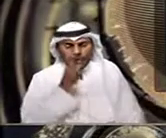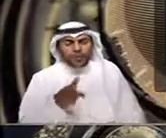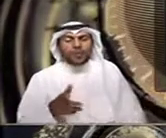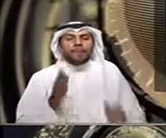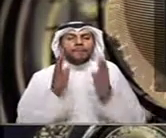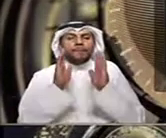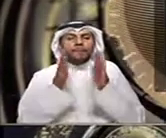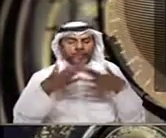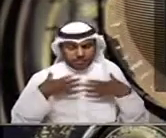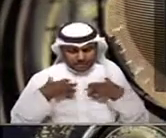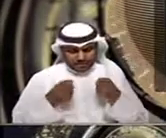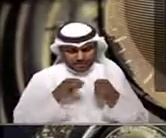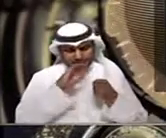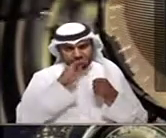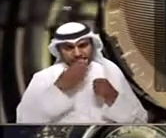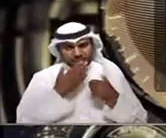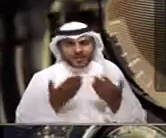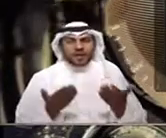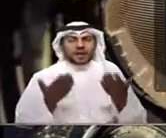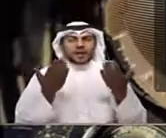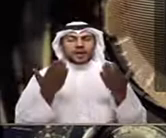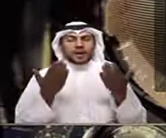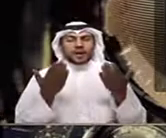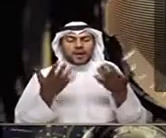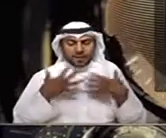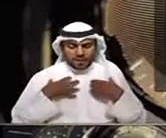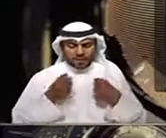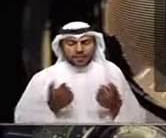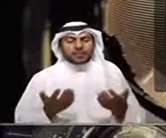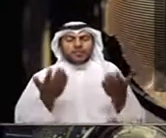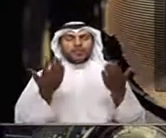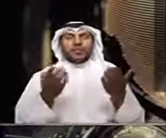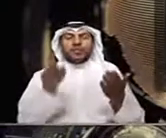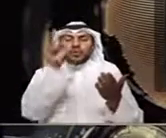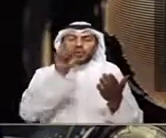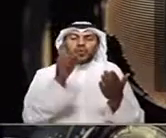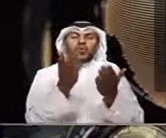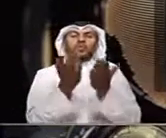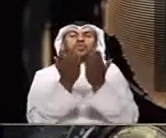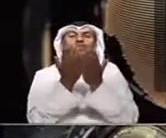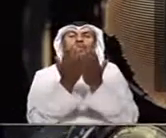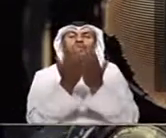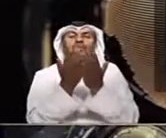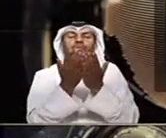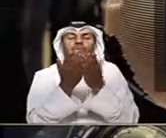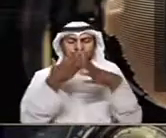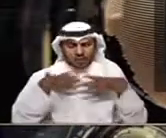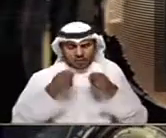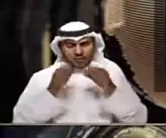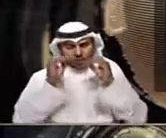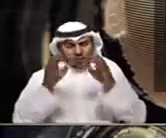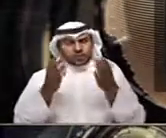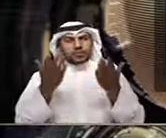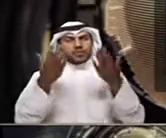تهانيه بتعافي سموه رعاه الله من العرض الصحي، سائل المولى تعالى أن يديم على سموه حفظه الله موفور